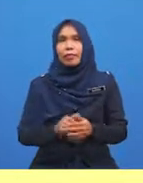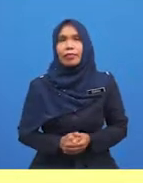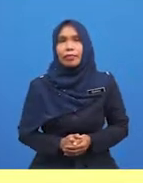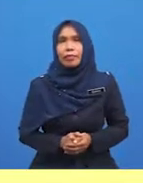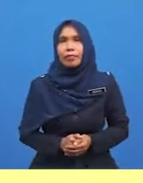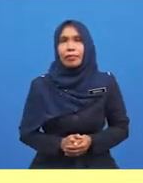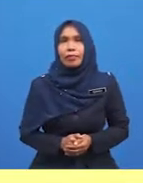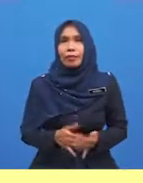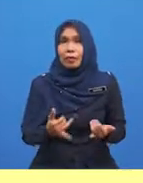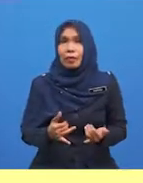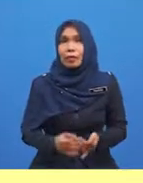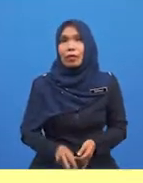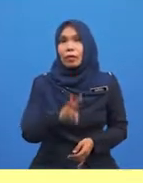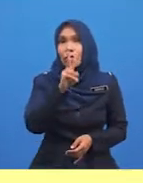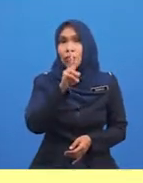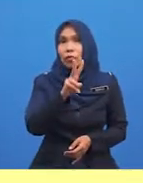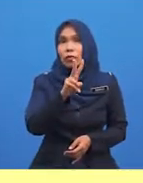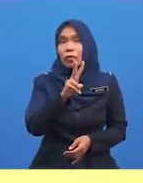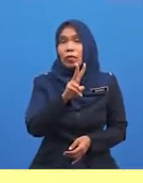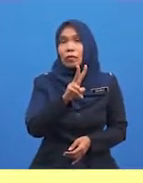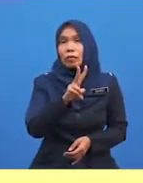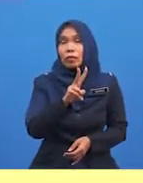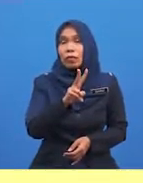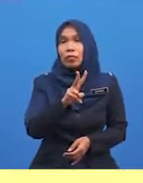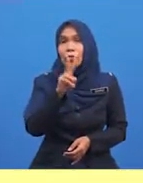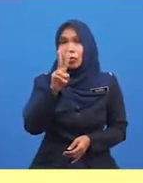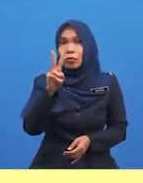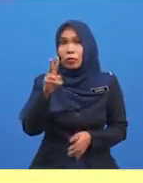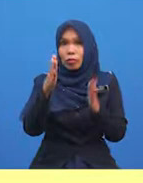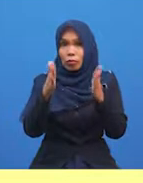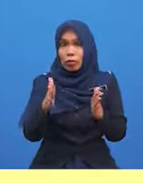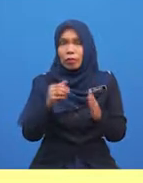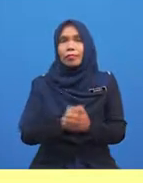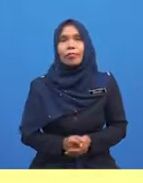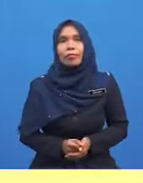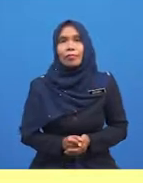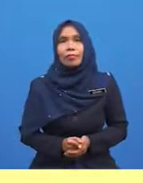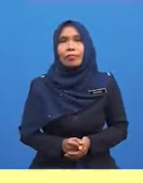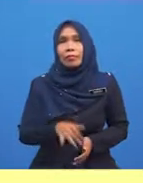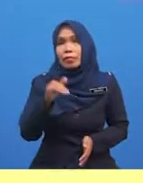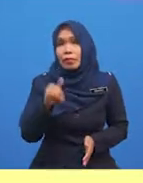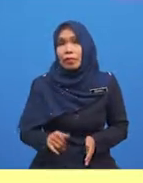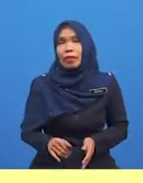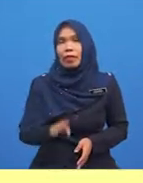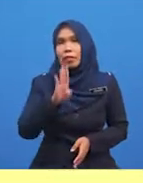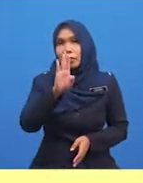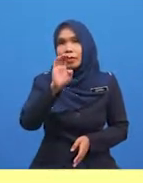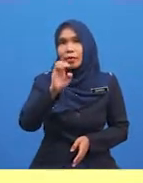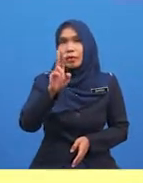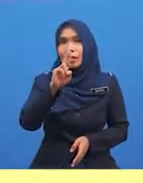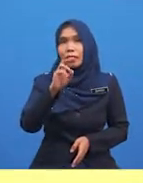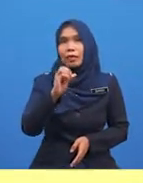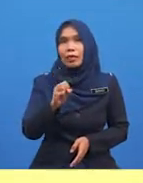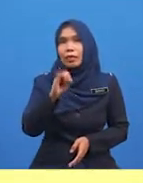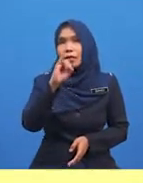seramai 222 orang yang bersidang di parlimen selepas pilihan raya umum ke-14,